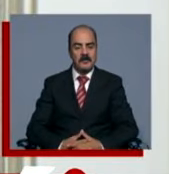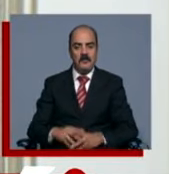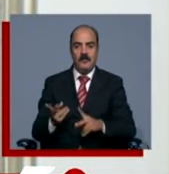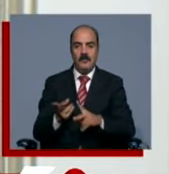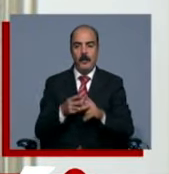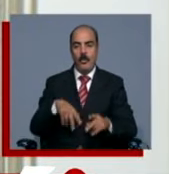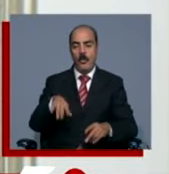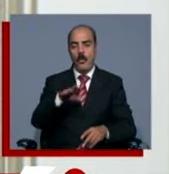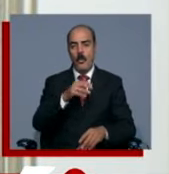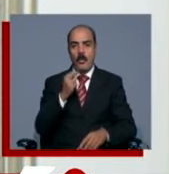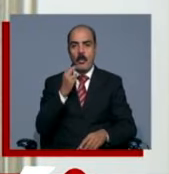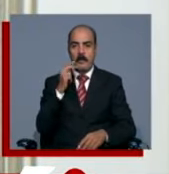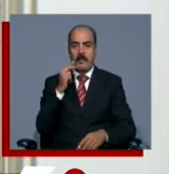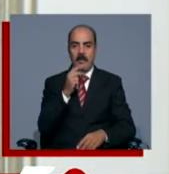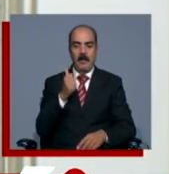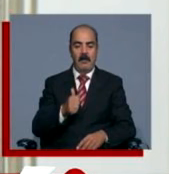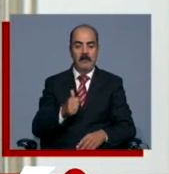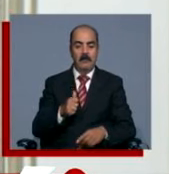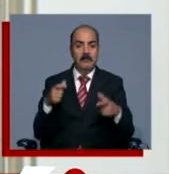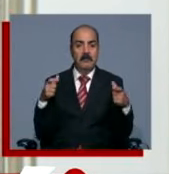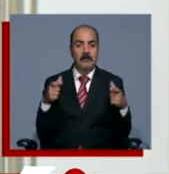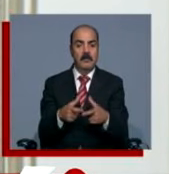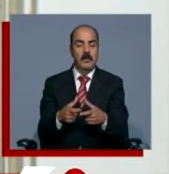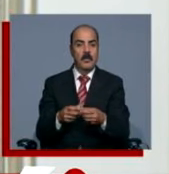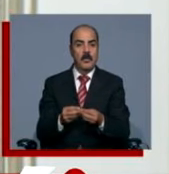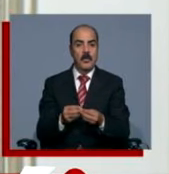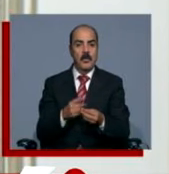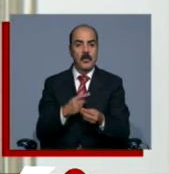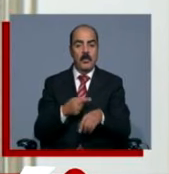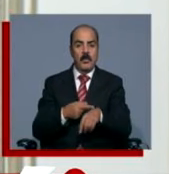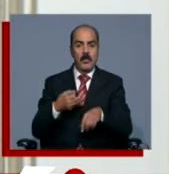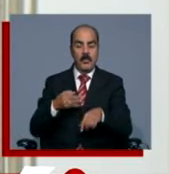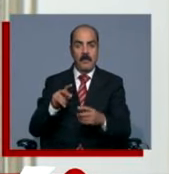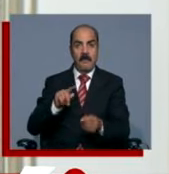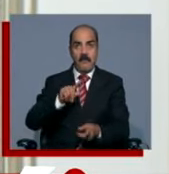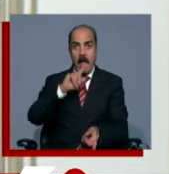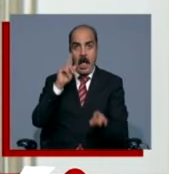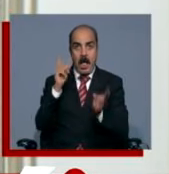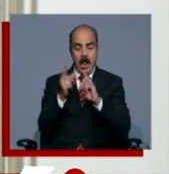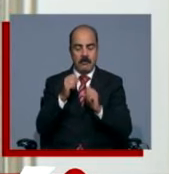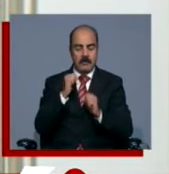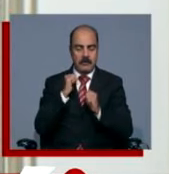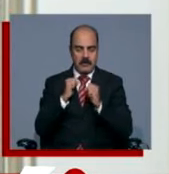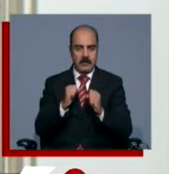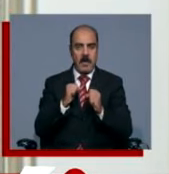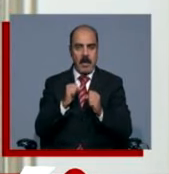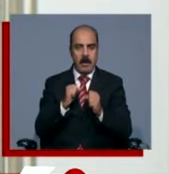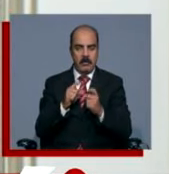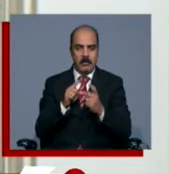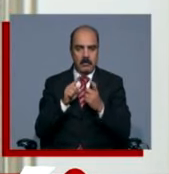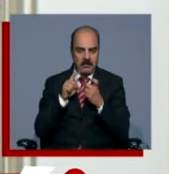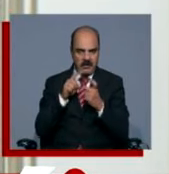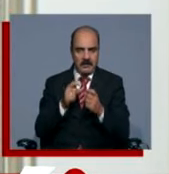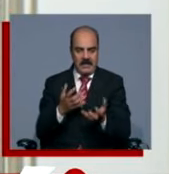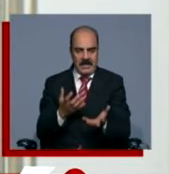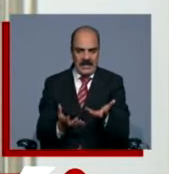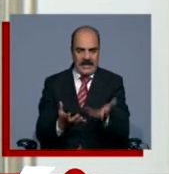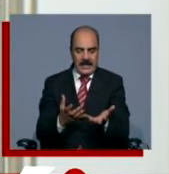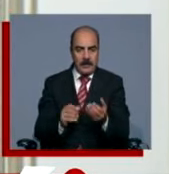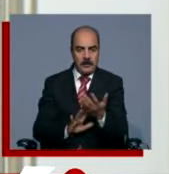والسادة، يعقد هذا المنتدى في وقت يشهد العالم فيه تحديات وأزمات